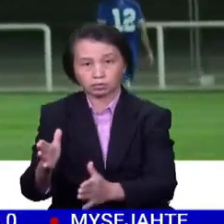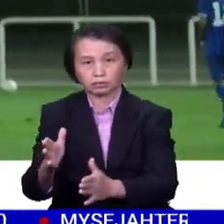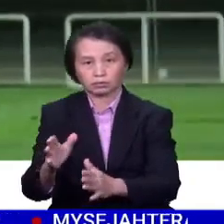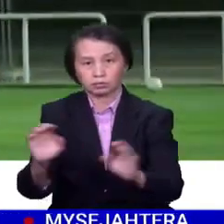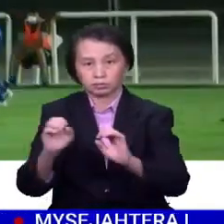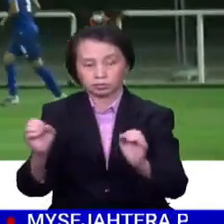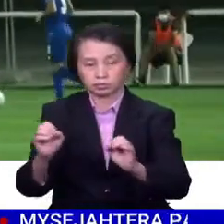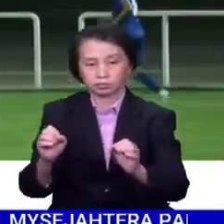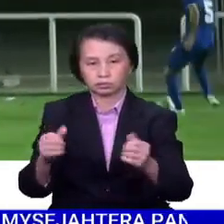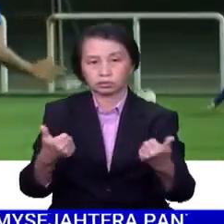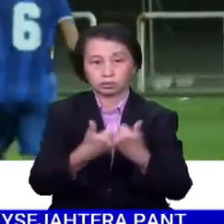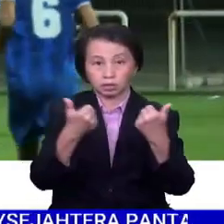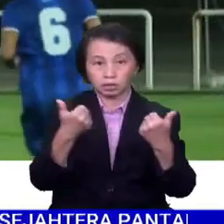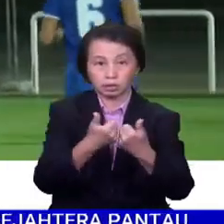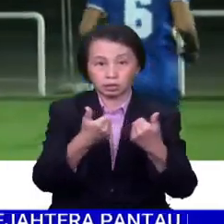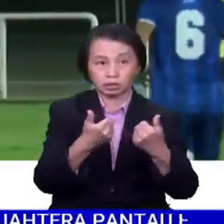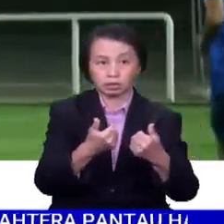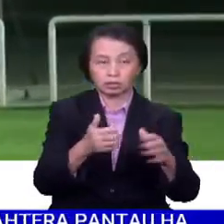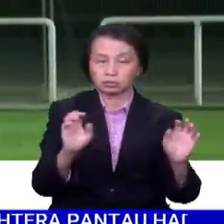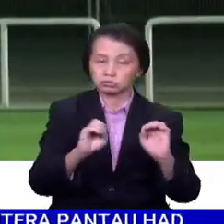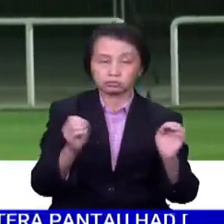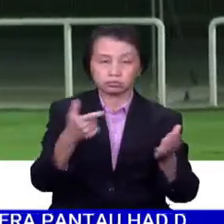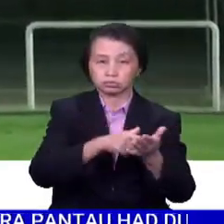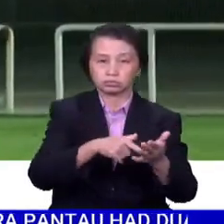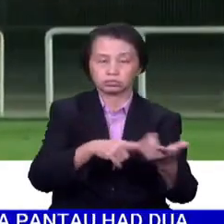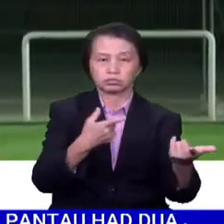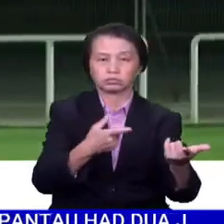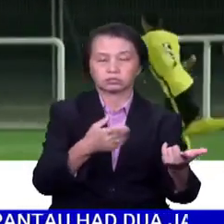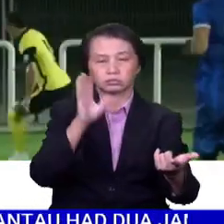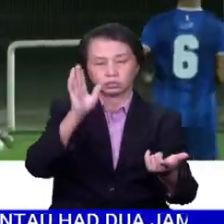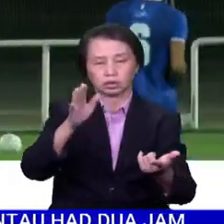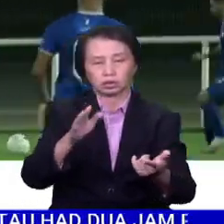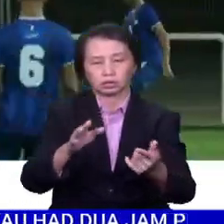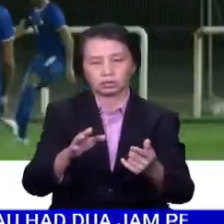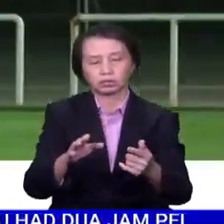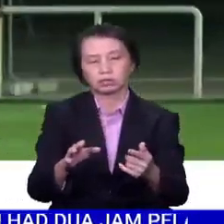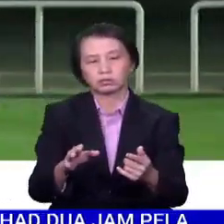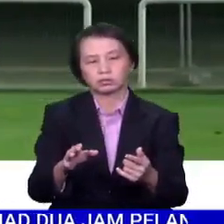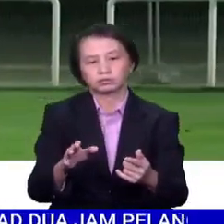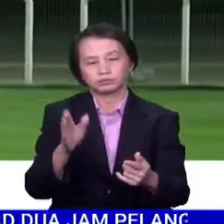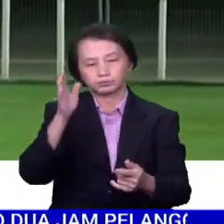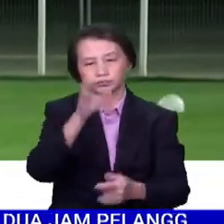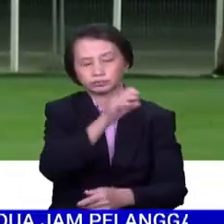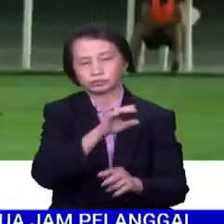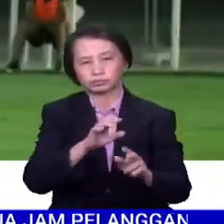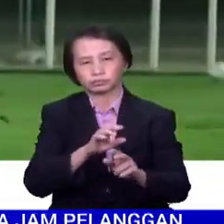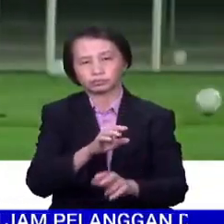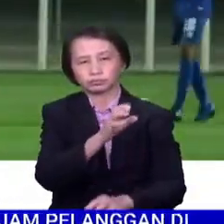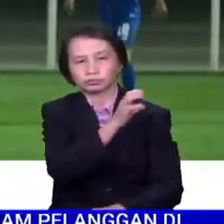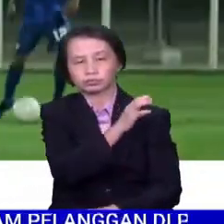pelawanan ujian yang lain lah. So kami Barisan Jurulatih akan